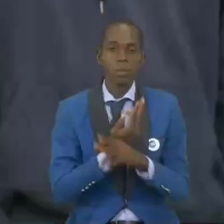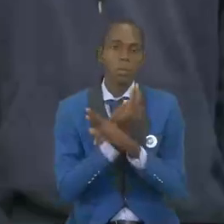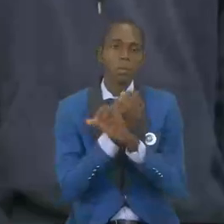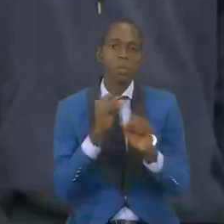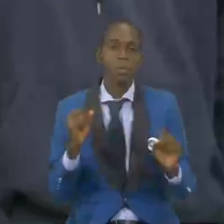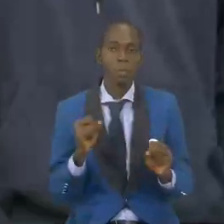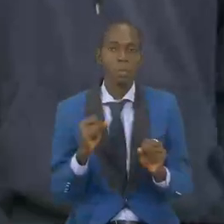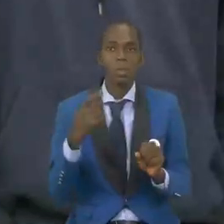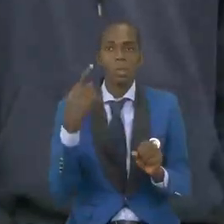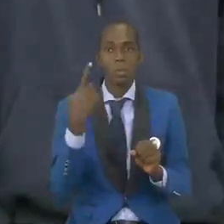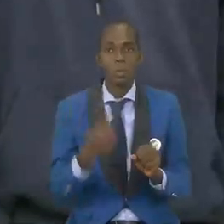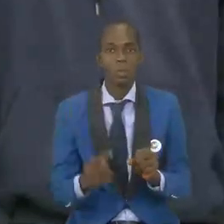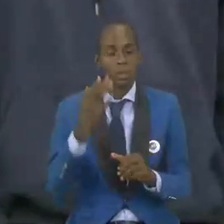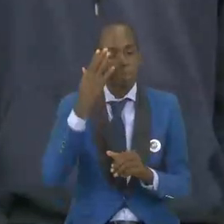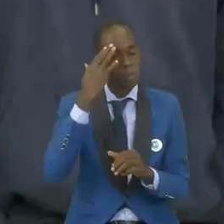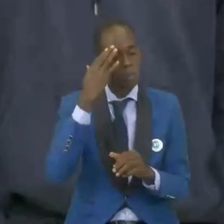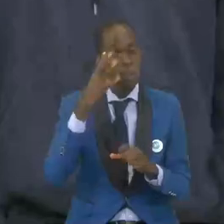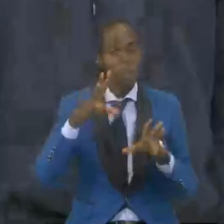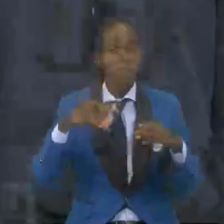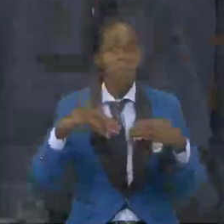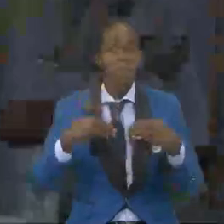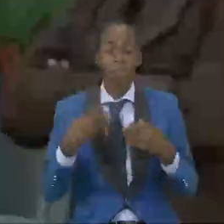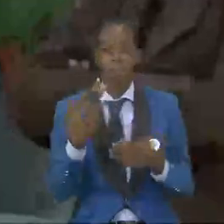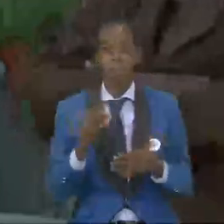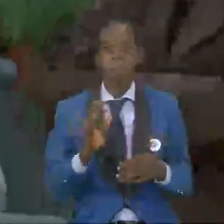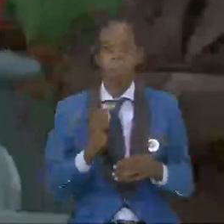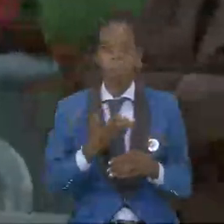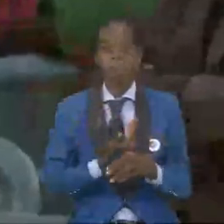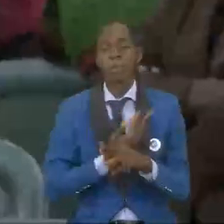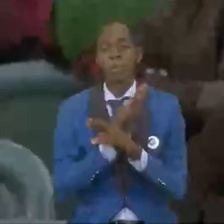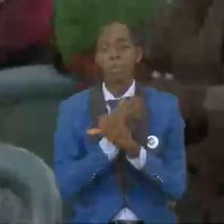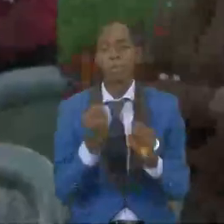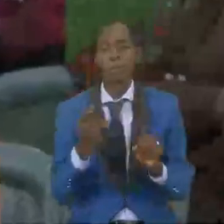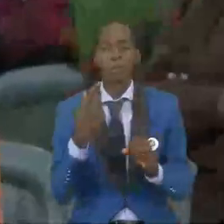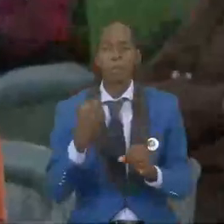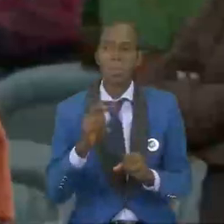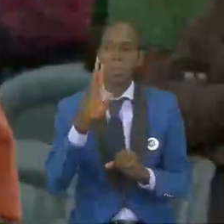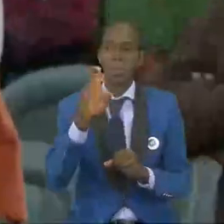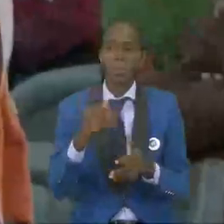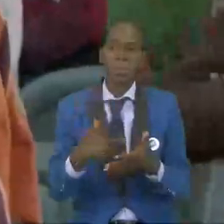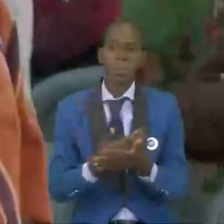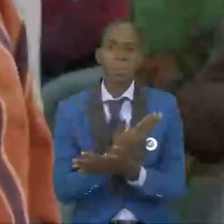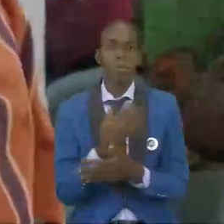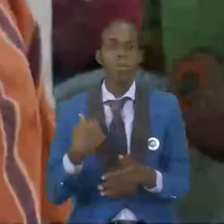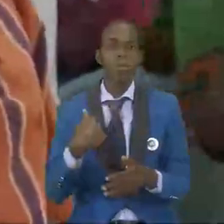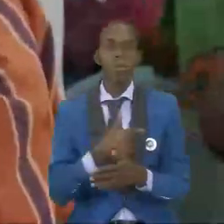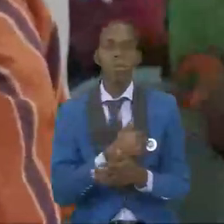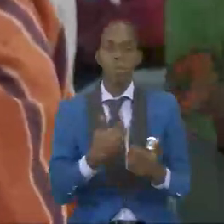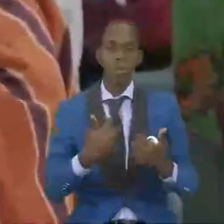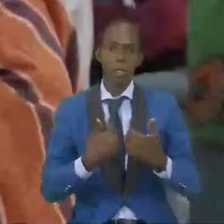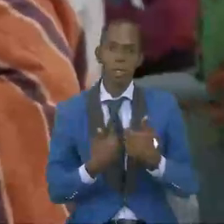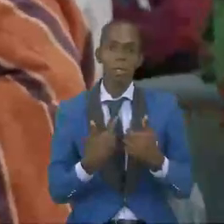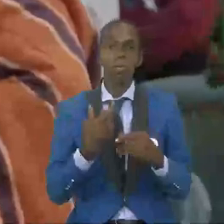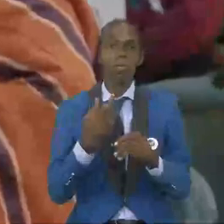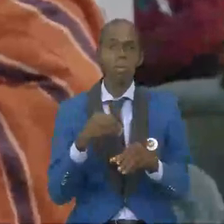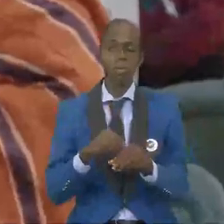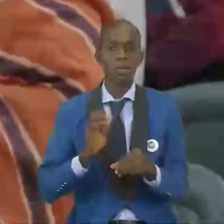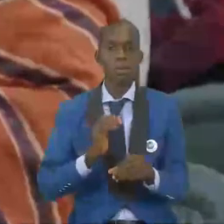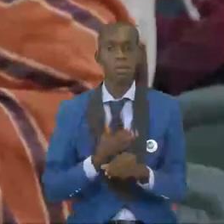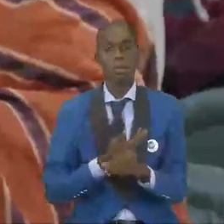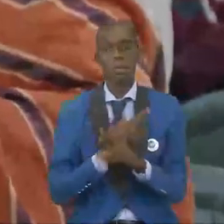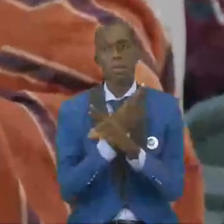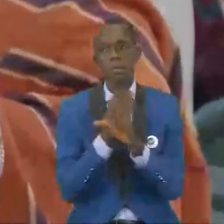Le rappel de notre rédemption, la réalisation, le renouvellement que nous avons de notre rédemption. Ouvre ta bouche et prie.